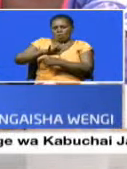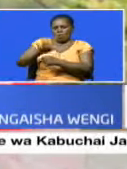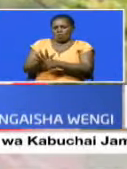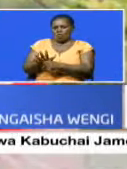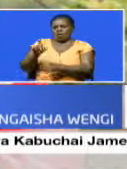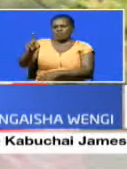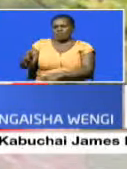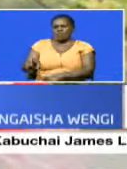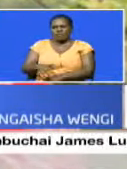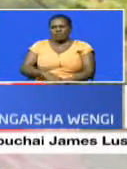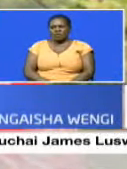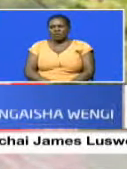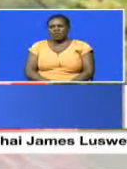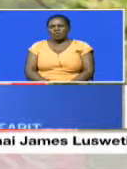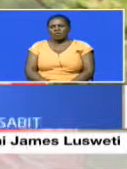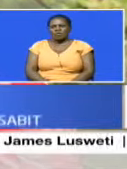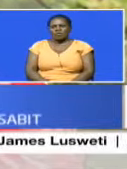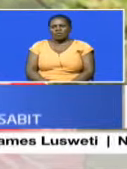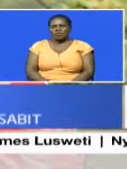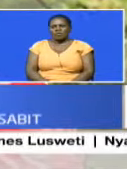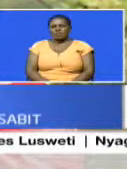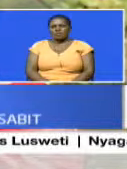corona.